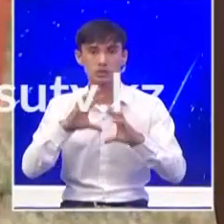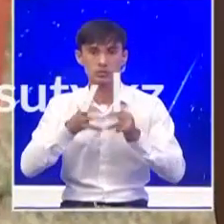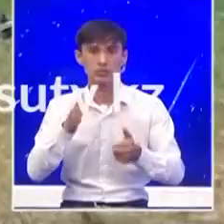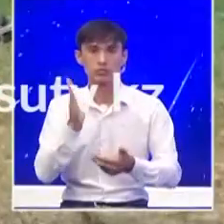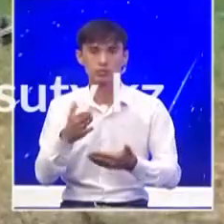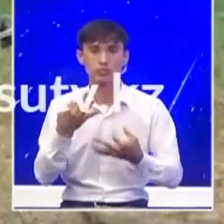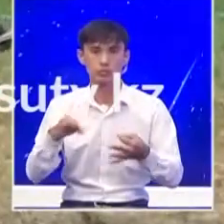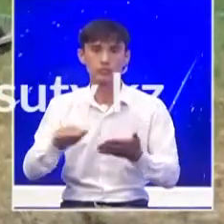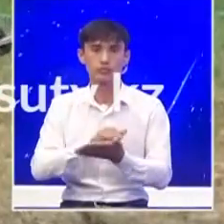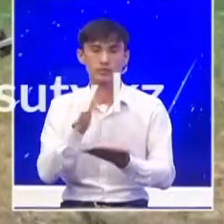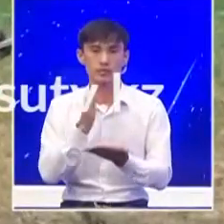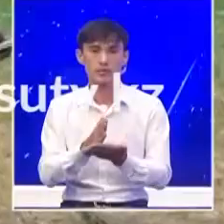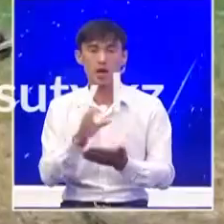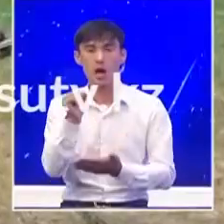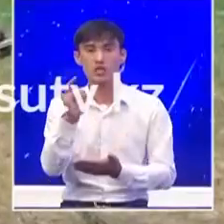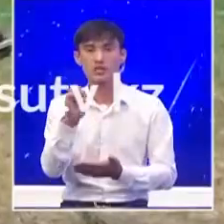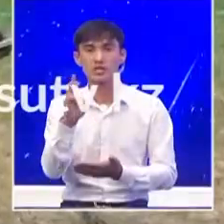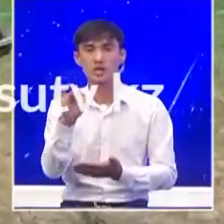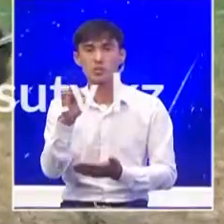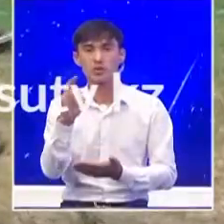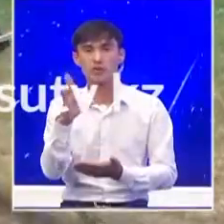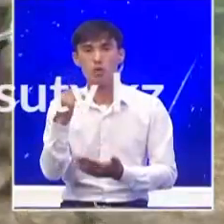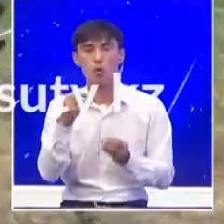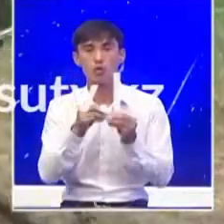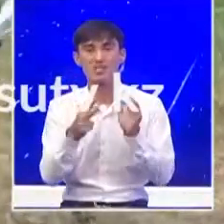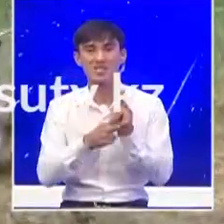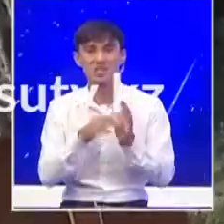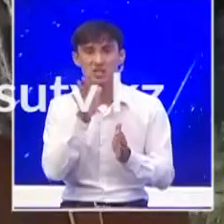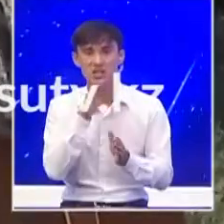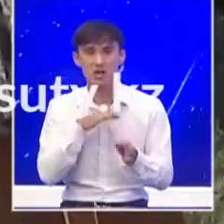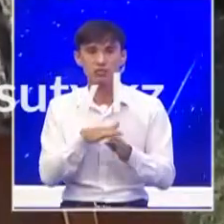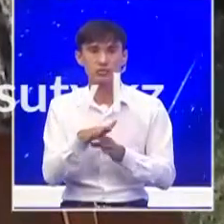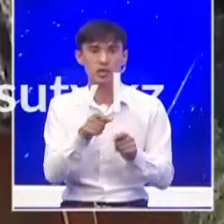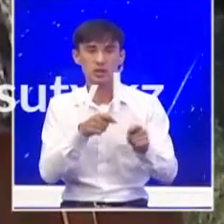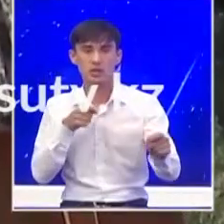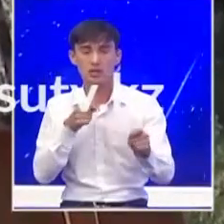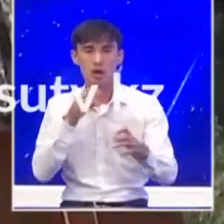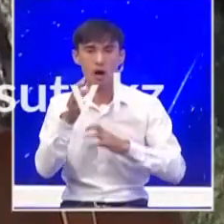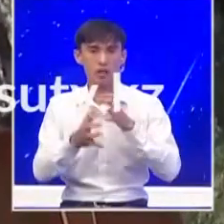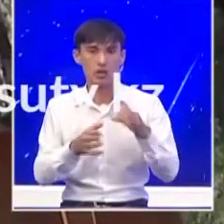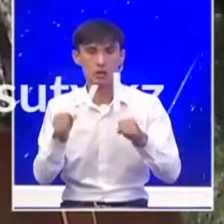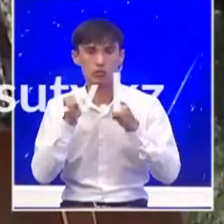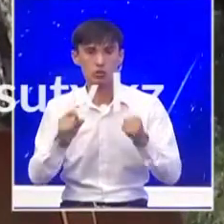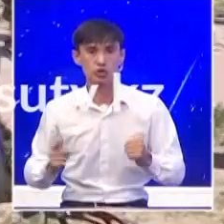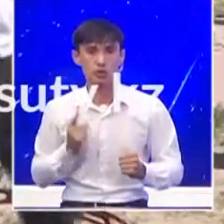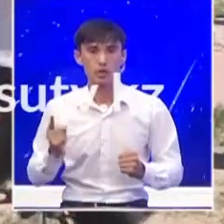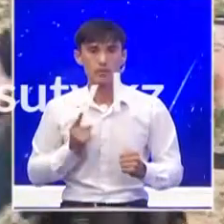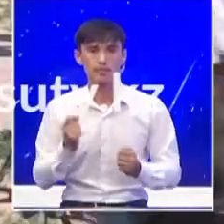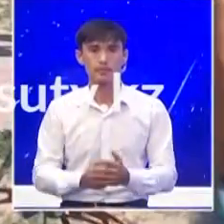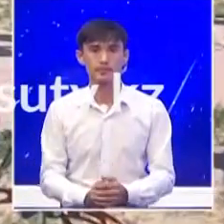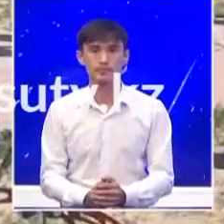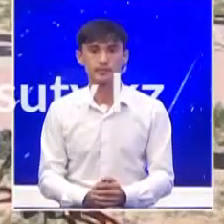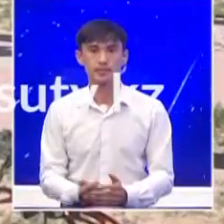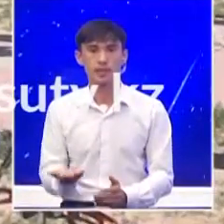құқығына ие болды. Солардың бірі Айжан Сейдахметова. 18 жастағы бойжеткен садақтан атудан халықаралық дәрежедегі спорт шебері атанған. Мен садақ